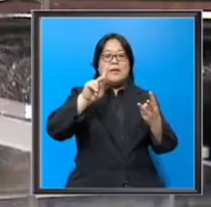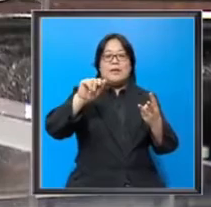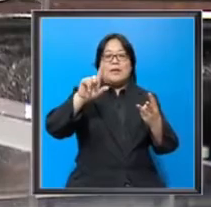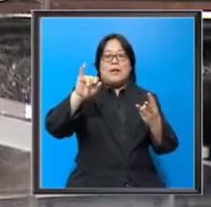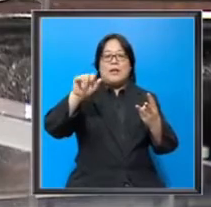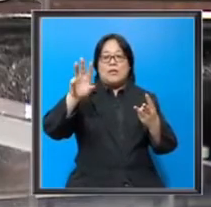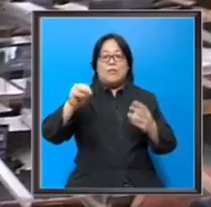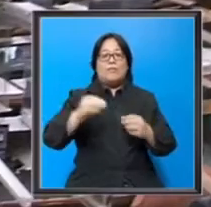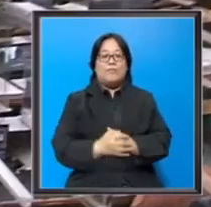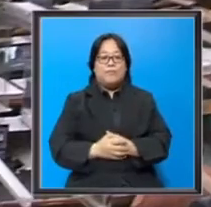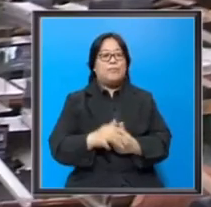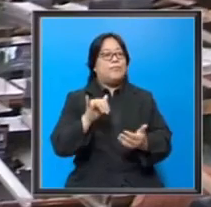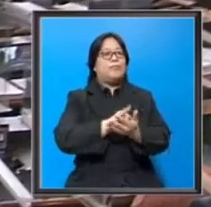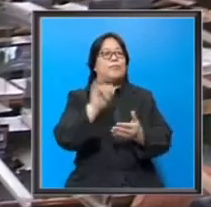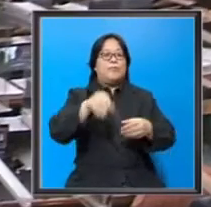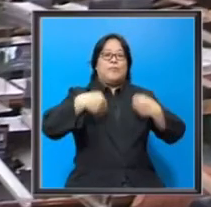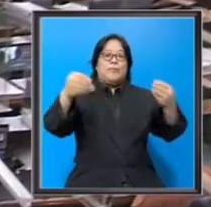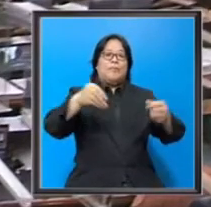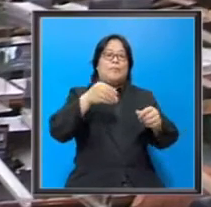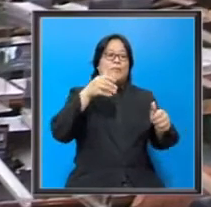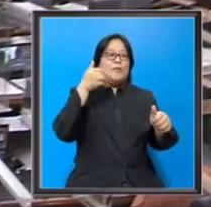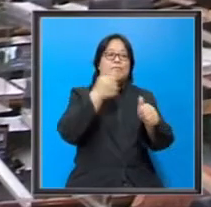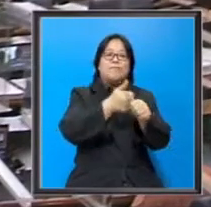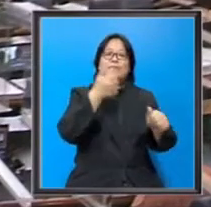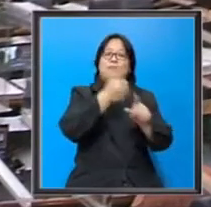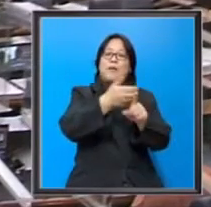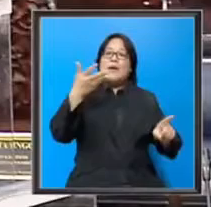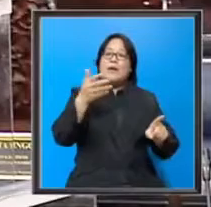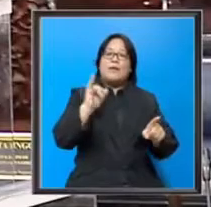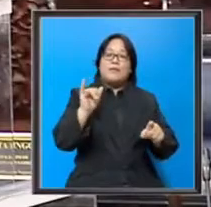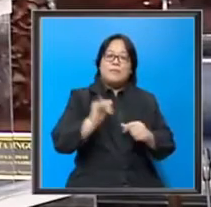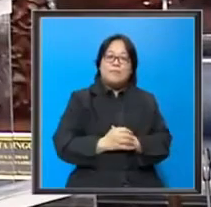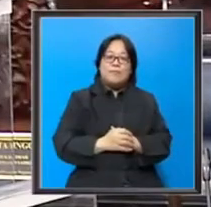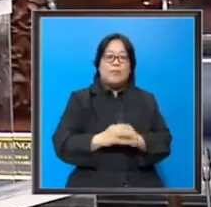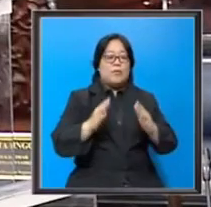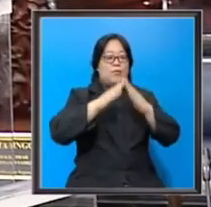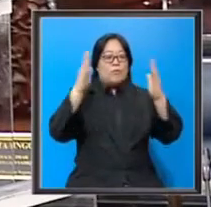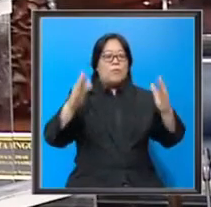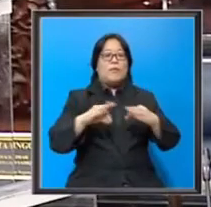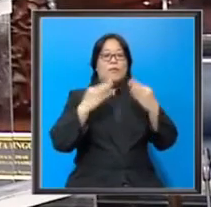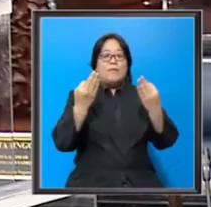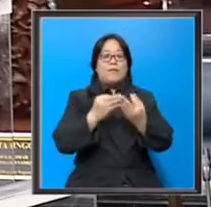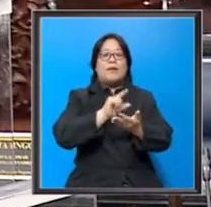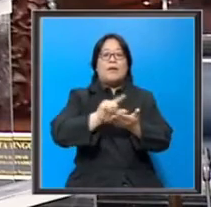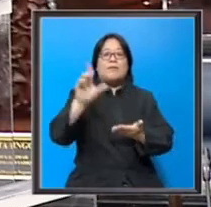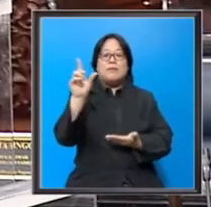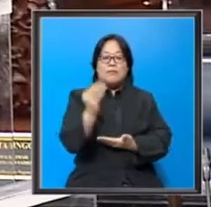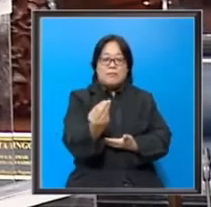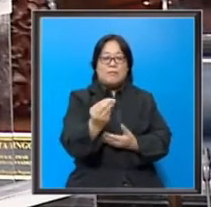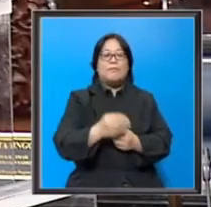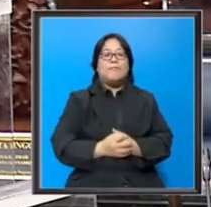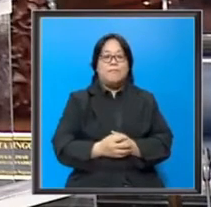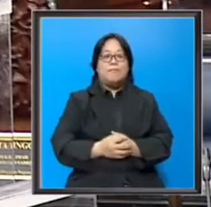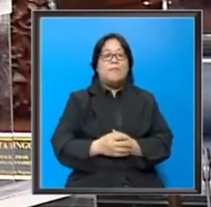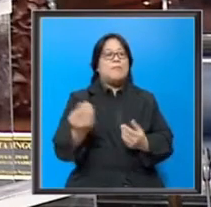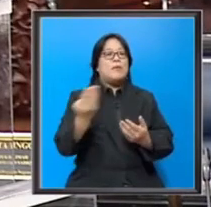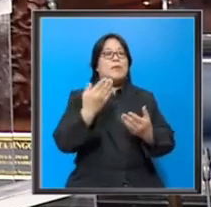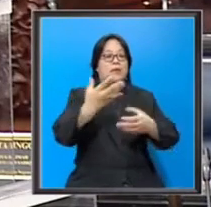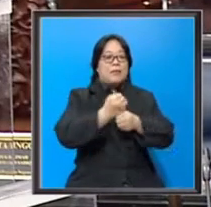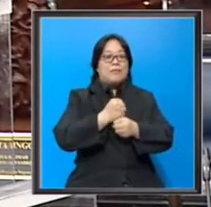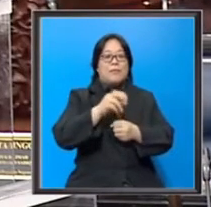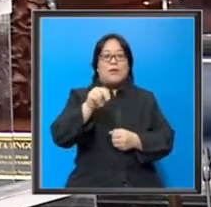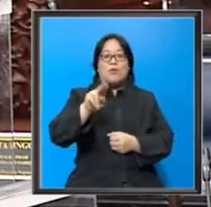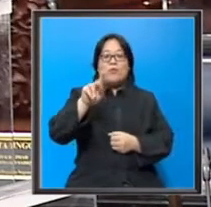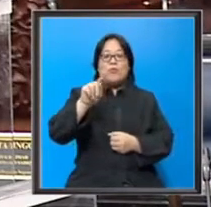memberikan implikasi kepada kanak-kanak ini karena Kak dari isi rumah berpendapatan rendah terutama oleh dan kebiasaan mendapat